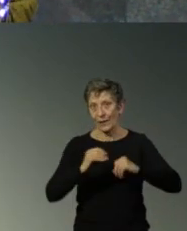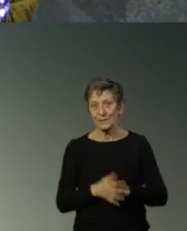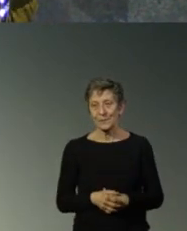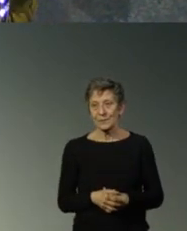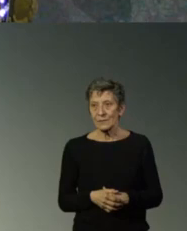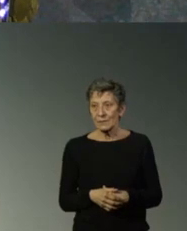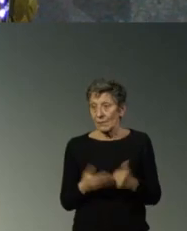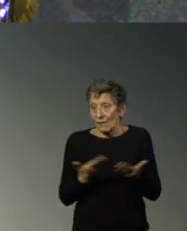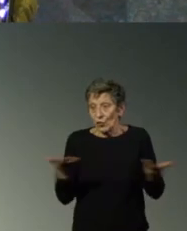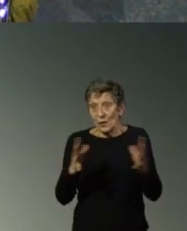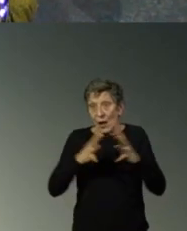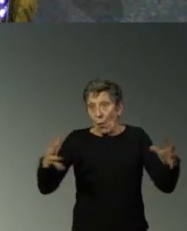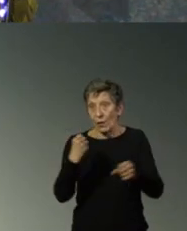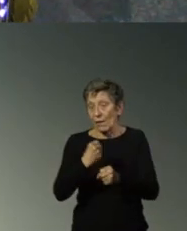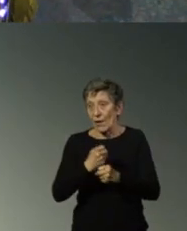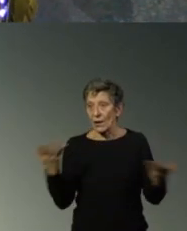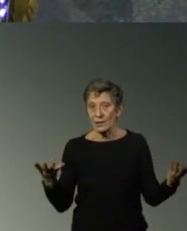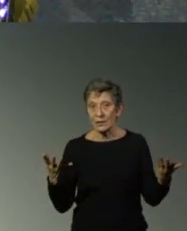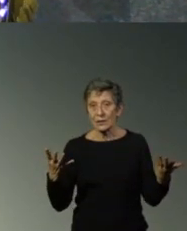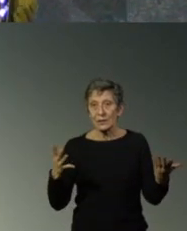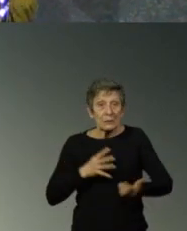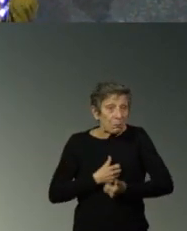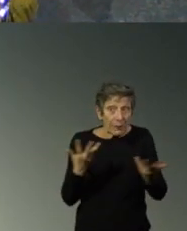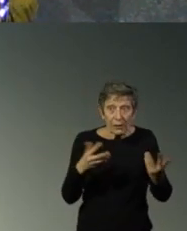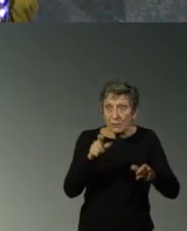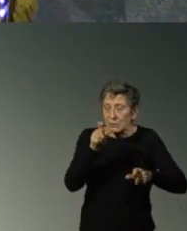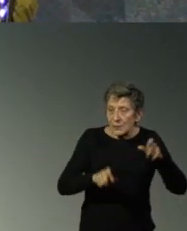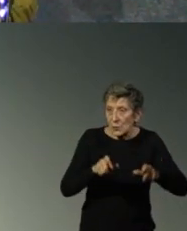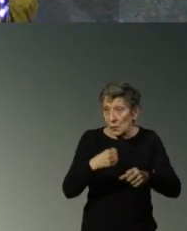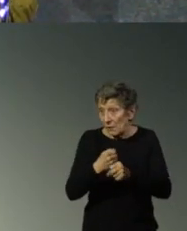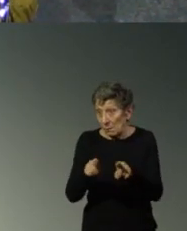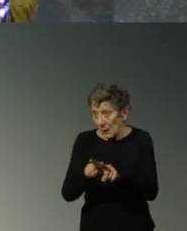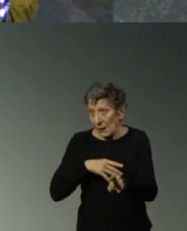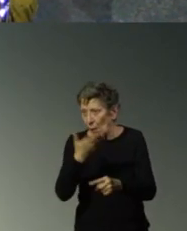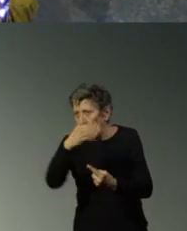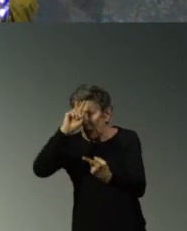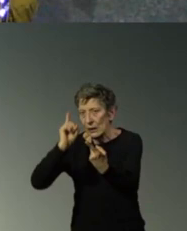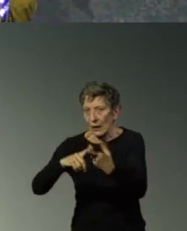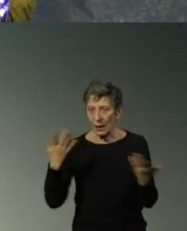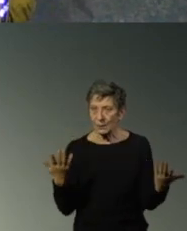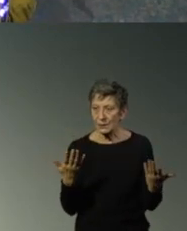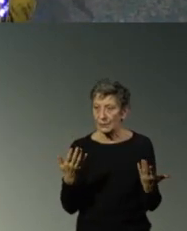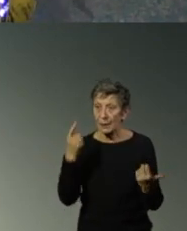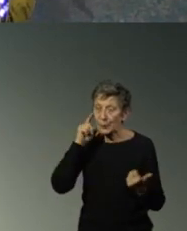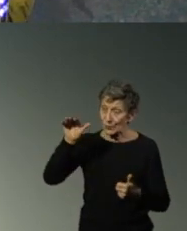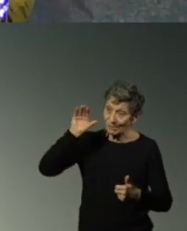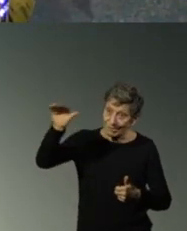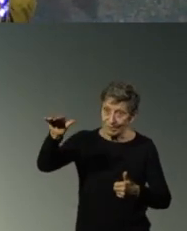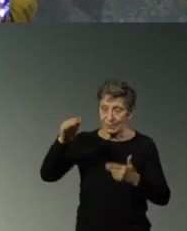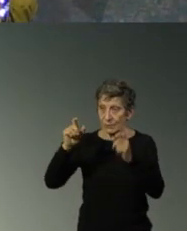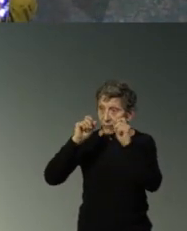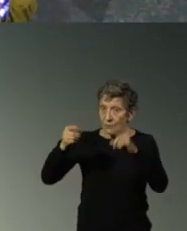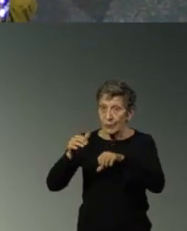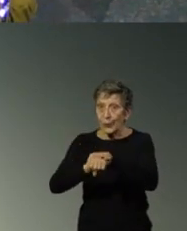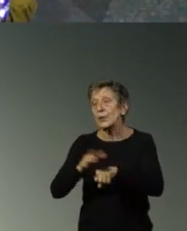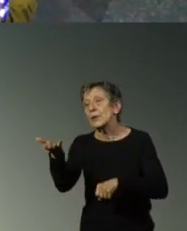franchement énorme. Plein de gens font ça sur d'autres sujets et pour arriver à interpeller des politiques qui, à la fin, vont